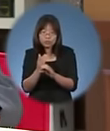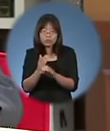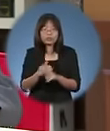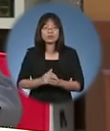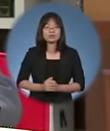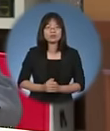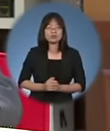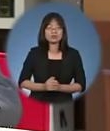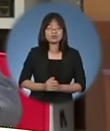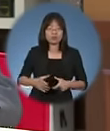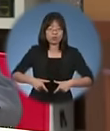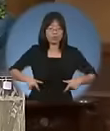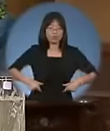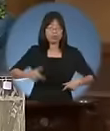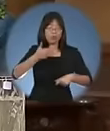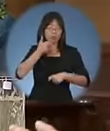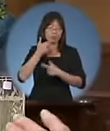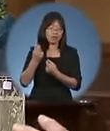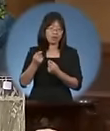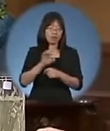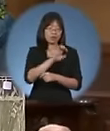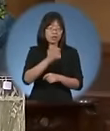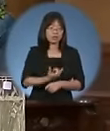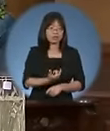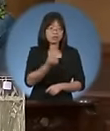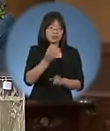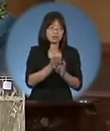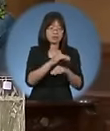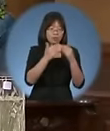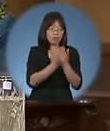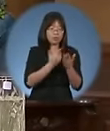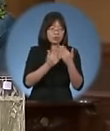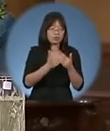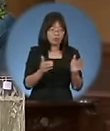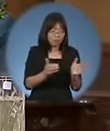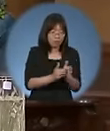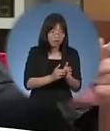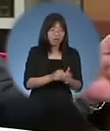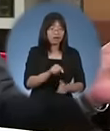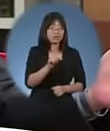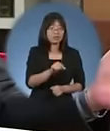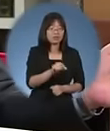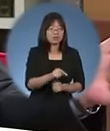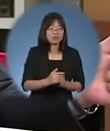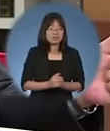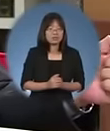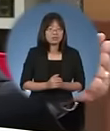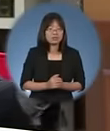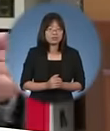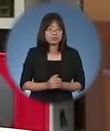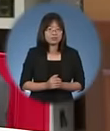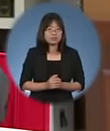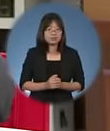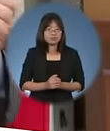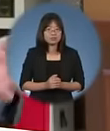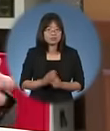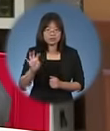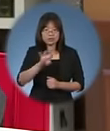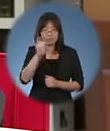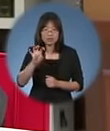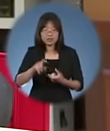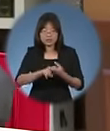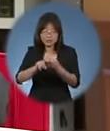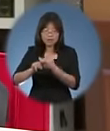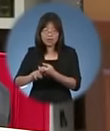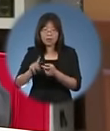전쟁이거든요. 유럽은 일찍부터 그런 걸 다 경험하지 않았습니까? 다 경험을 하고, 그것이 이제 그 소위 한참 후에 유럽연합이니 뭐니